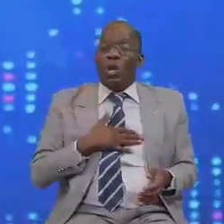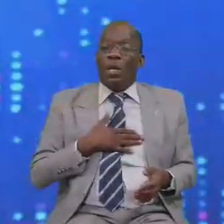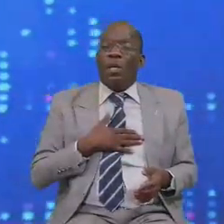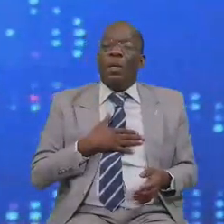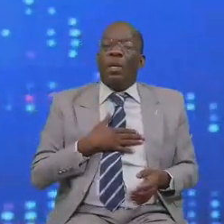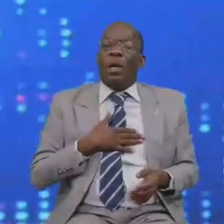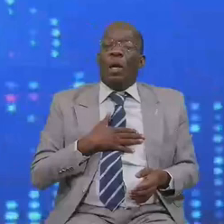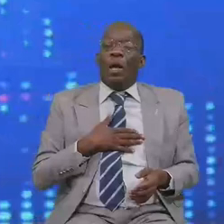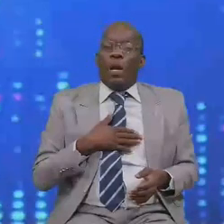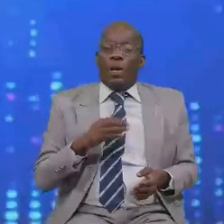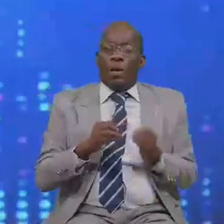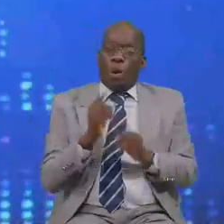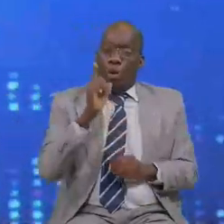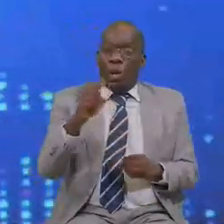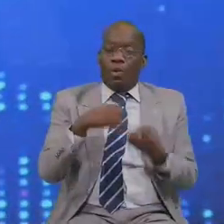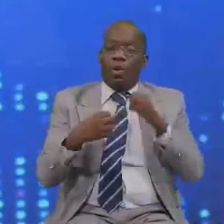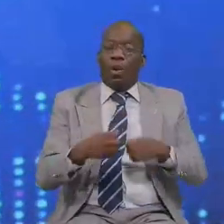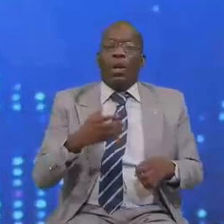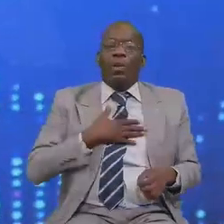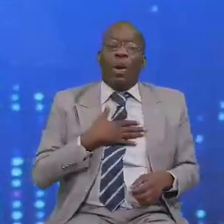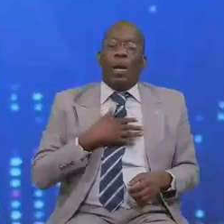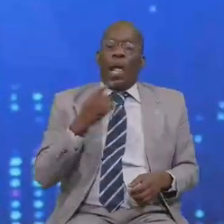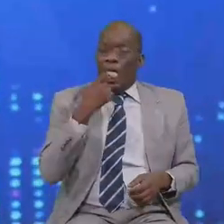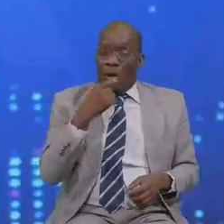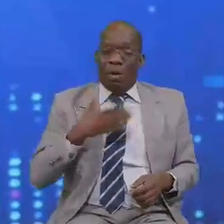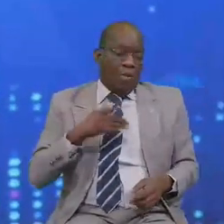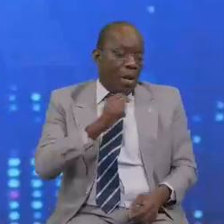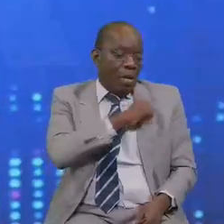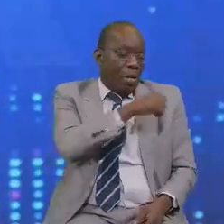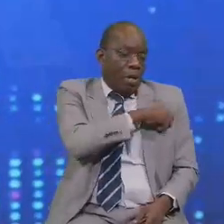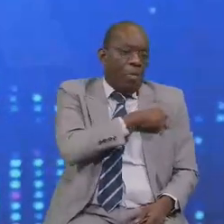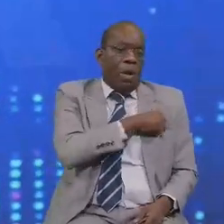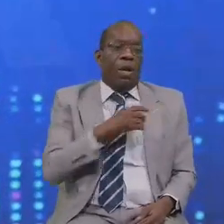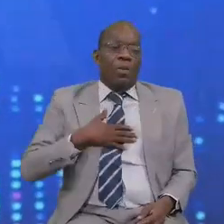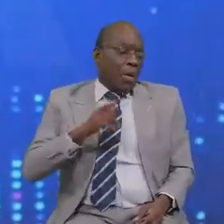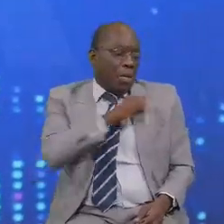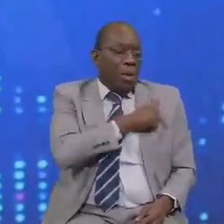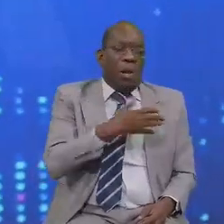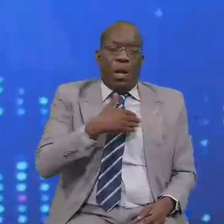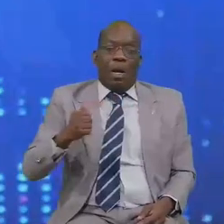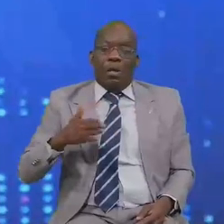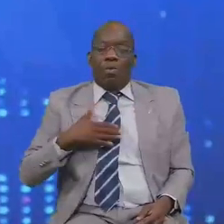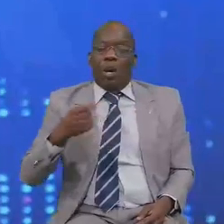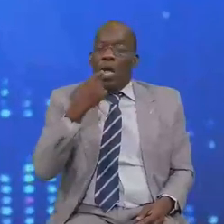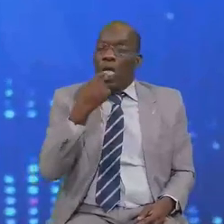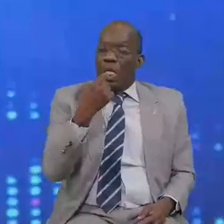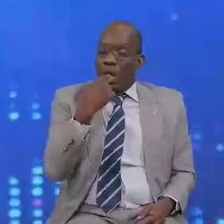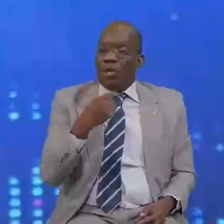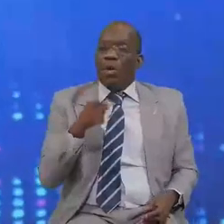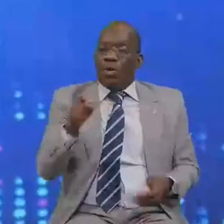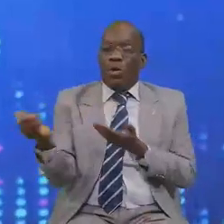mon tempérament, ma langue et mon tempérament. Et tu amènes ça au Seigneur.